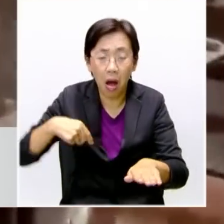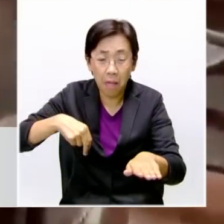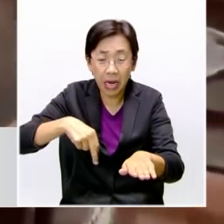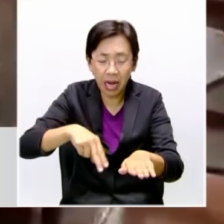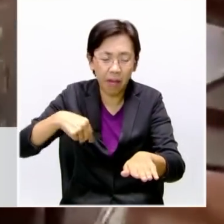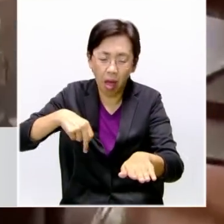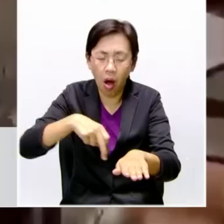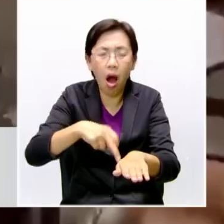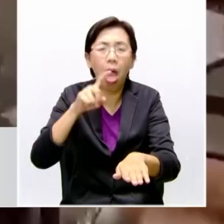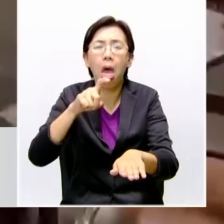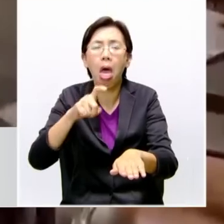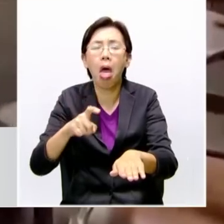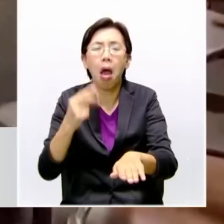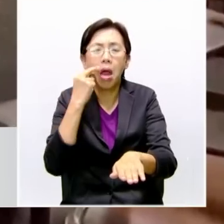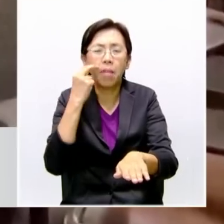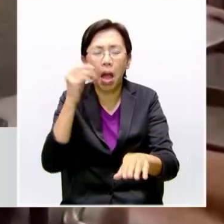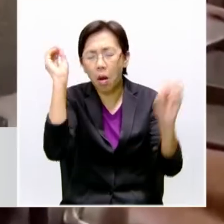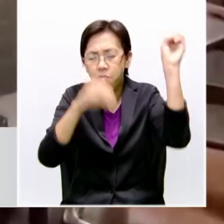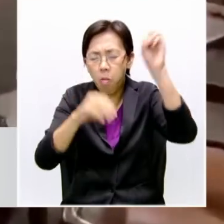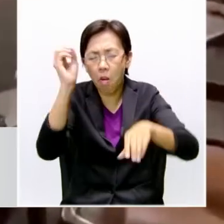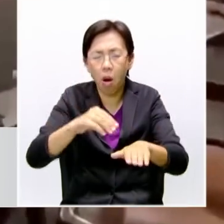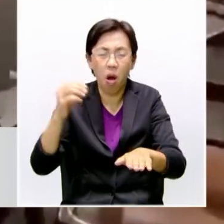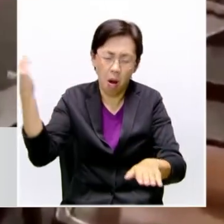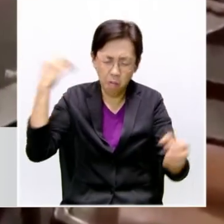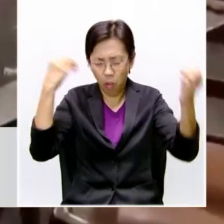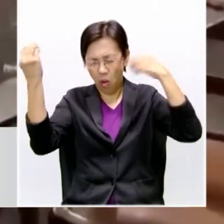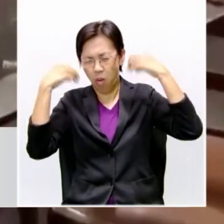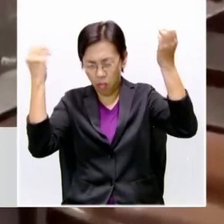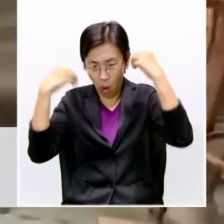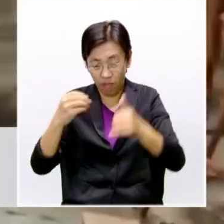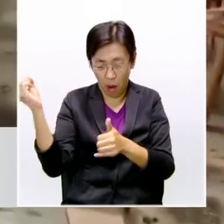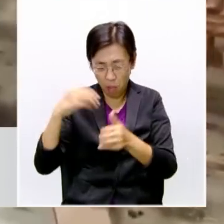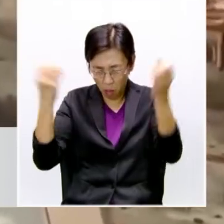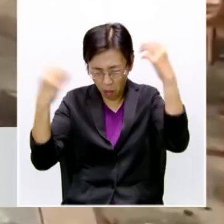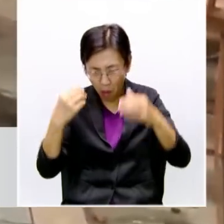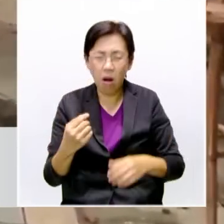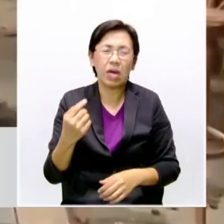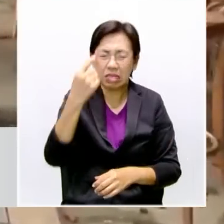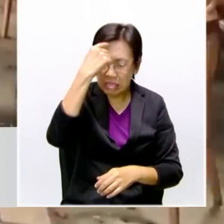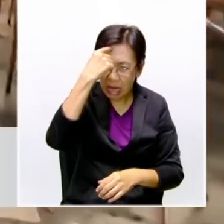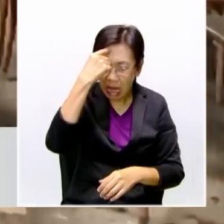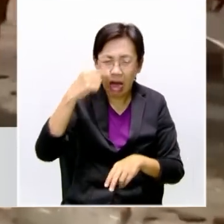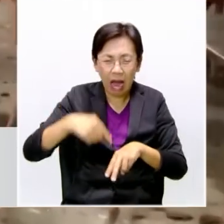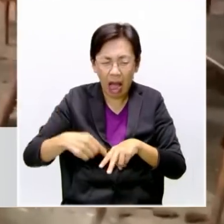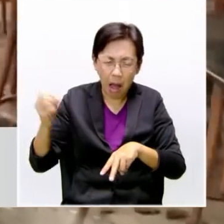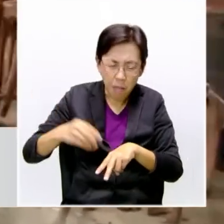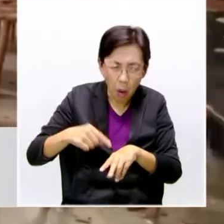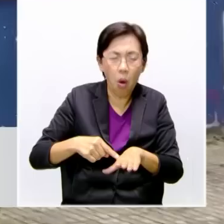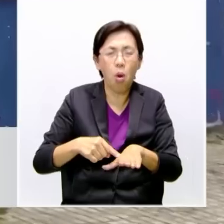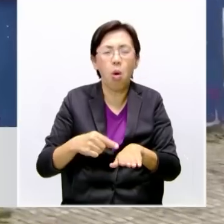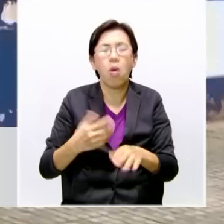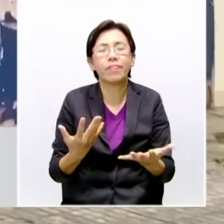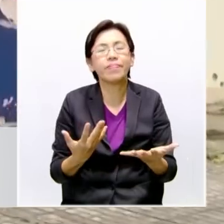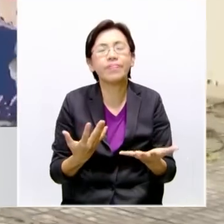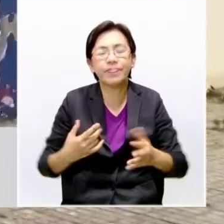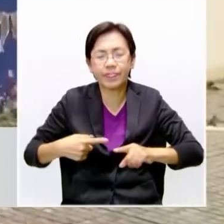ไปถึงตัวรถนะคะลูกเห็บตกลงมาใส่ที่ตัวเขาใส่ที่ศีรษะแล้วก็ขาด้วยตัวเขาเองก็ได้รับบาดเจ็บไปเช่นเดียว